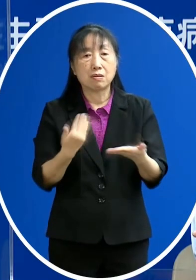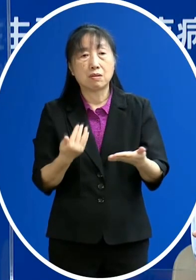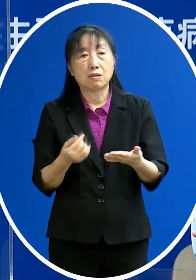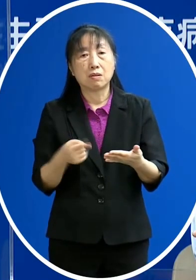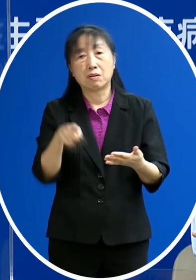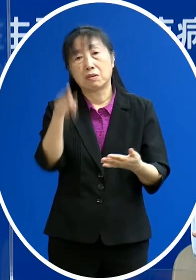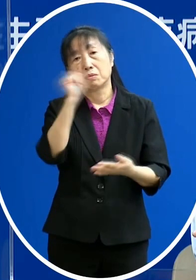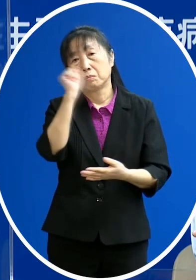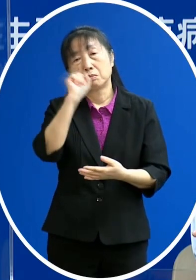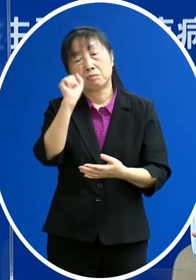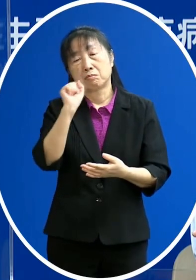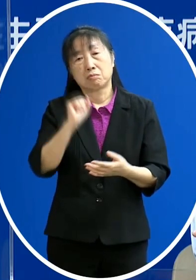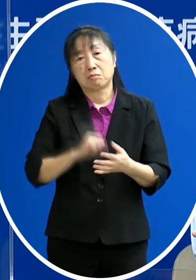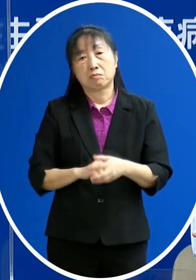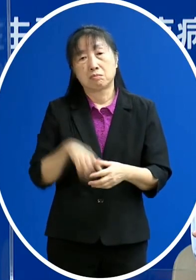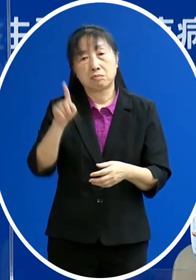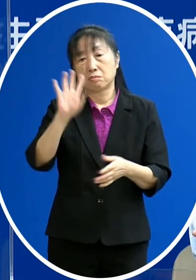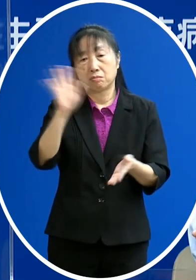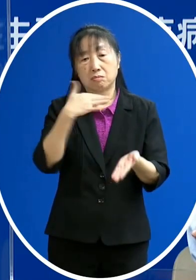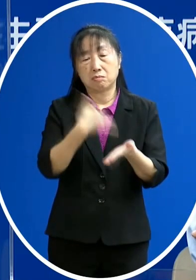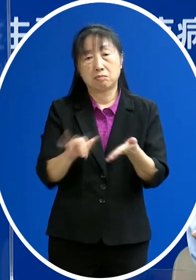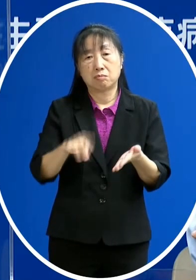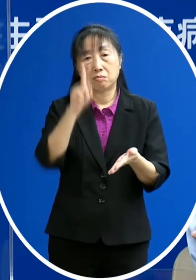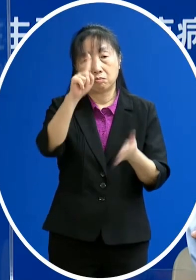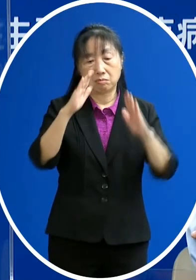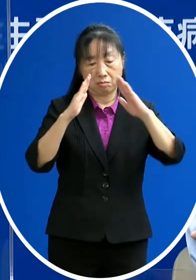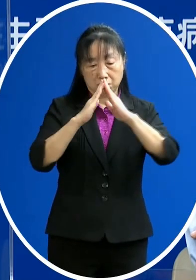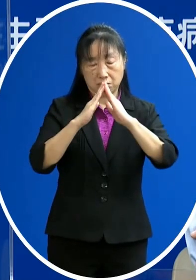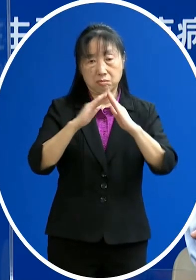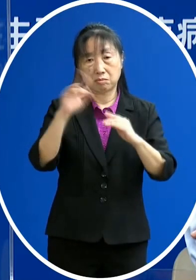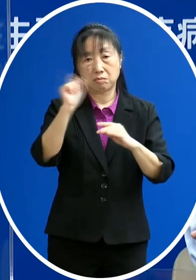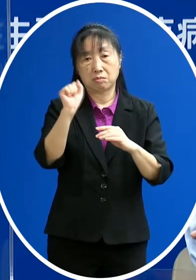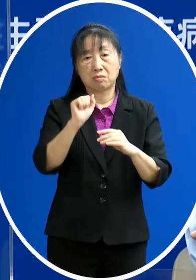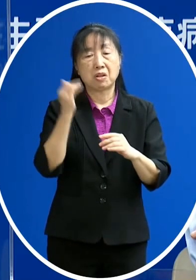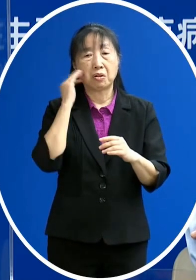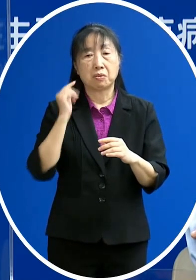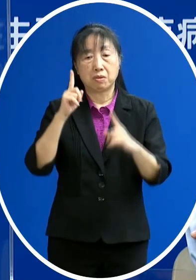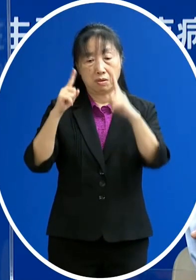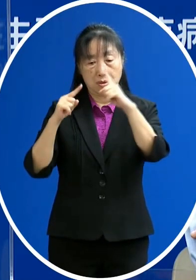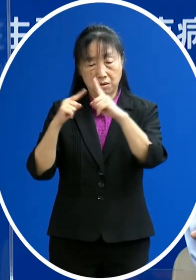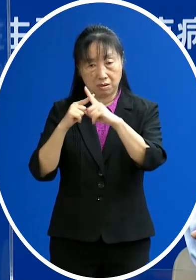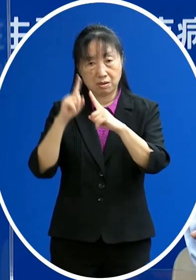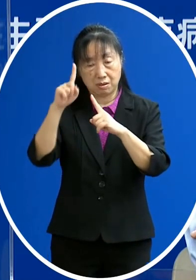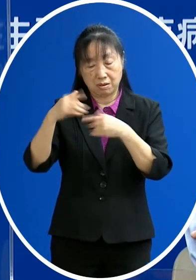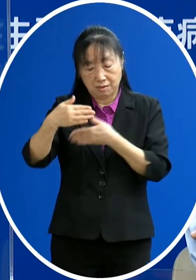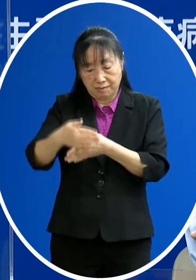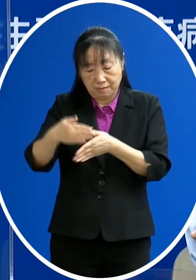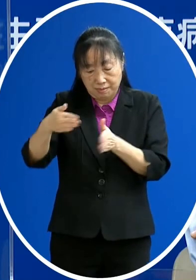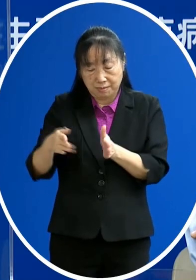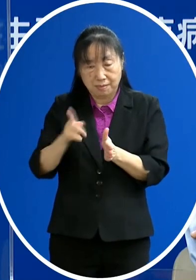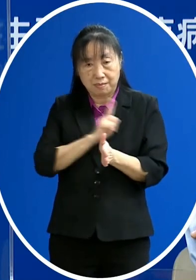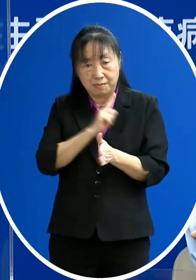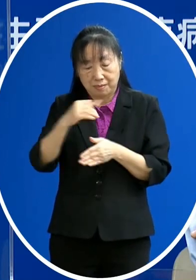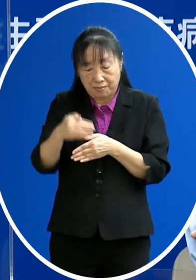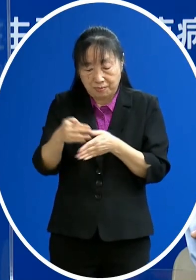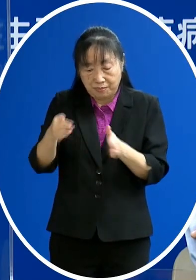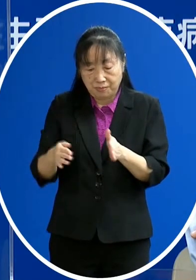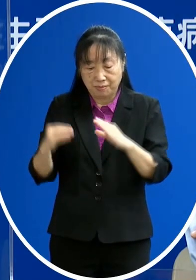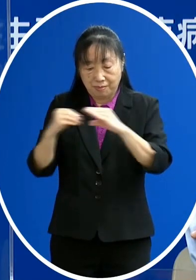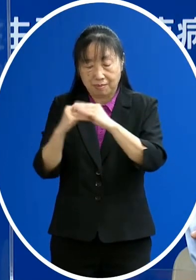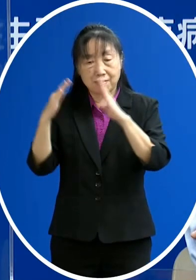这是不行，这不符合一人一户。好，但是如果是一人一室，好，就要求是一个独立的套